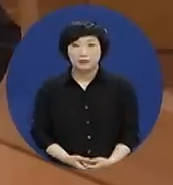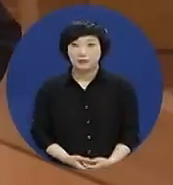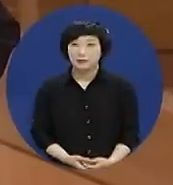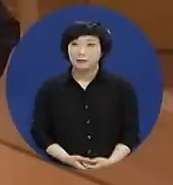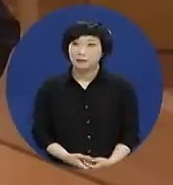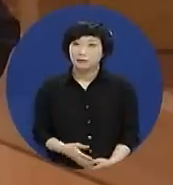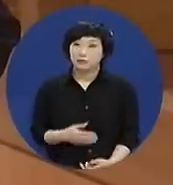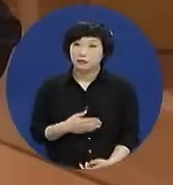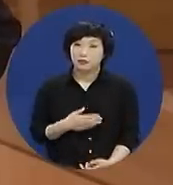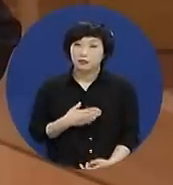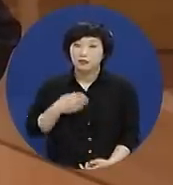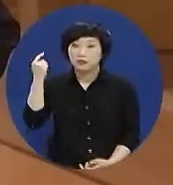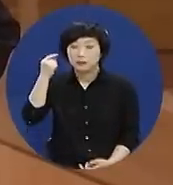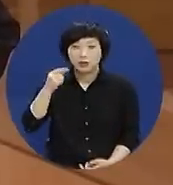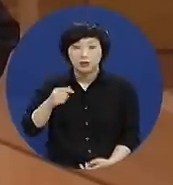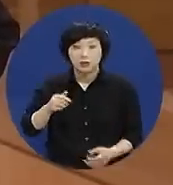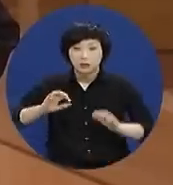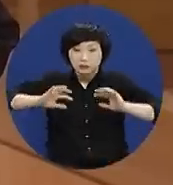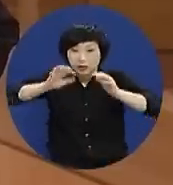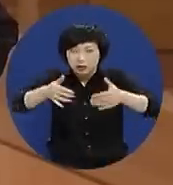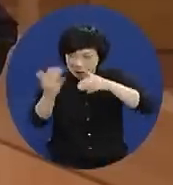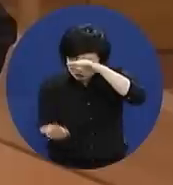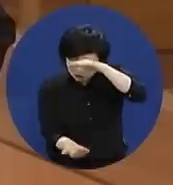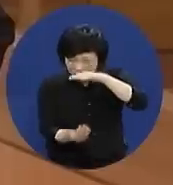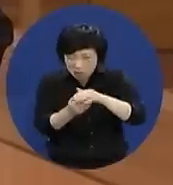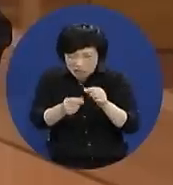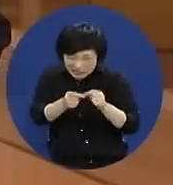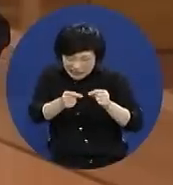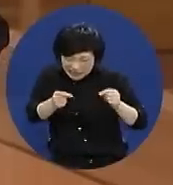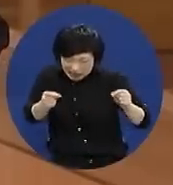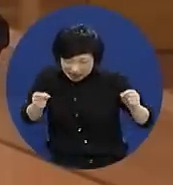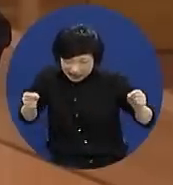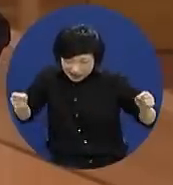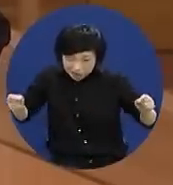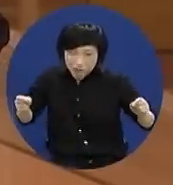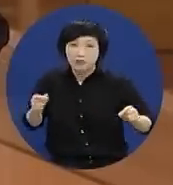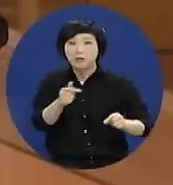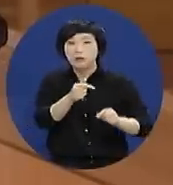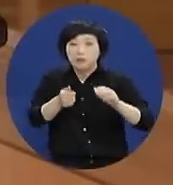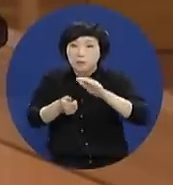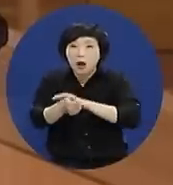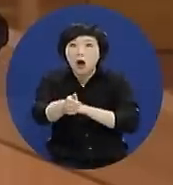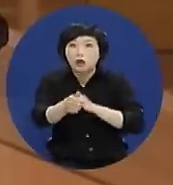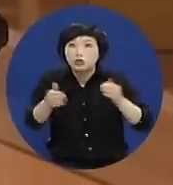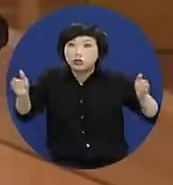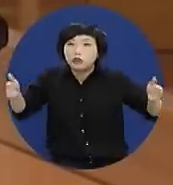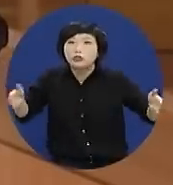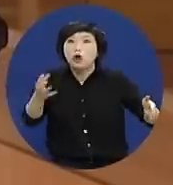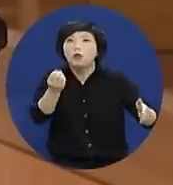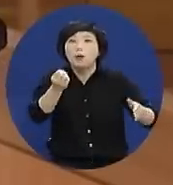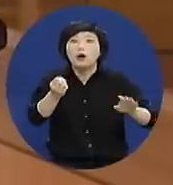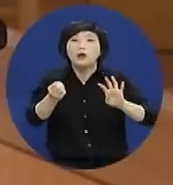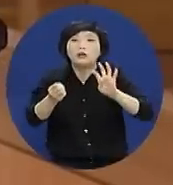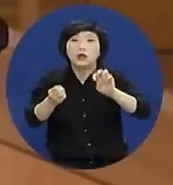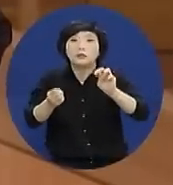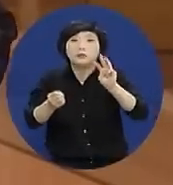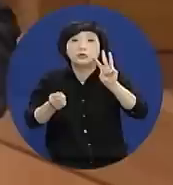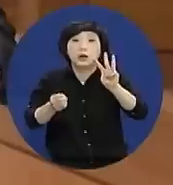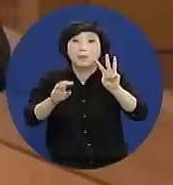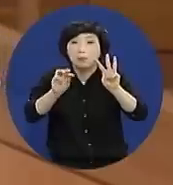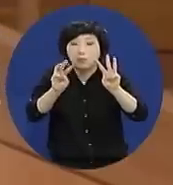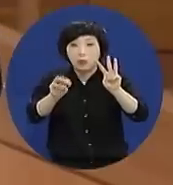ね全世界で1番長い蛇が発見されましたその長さ